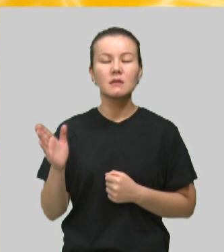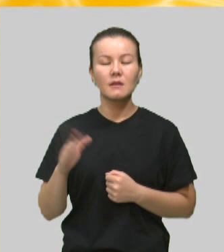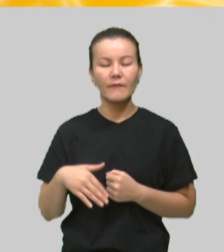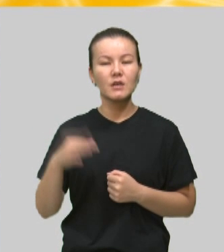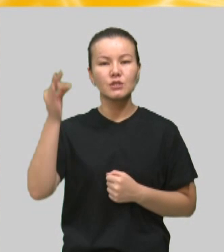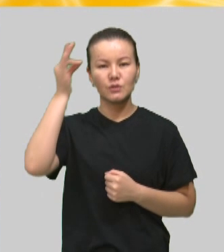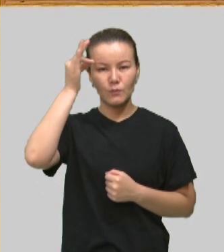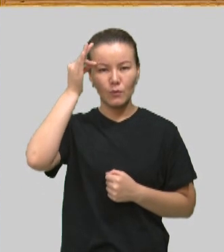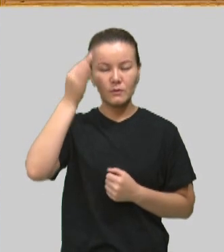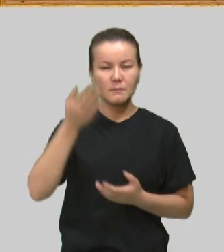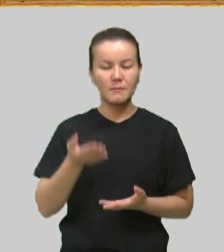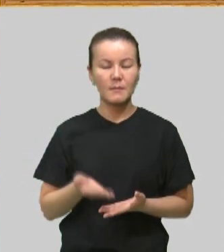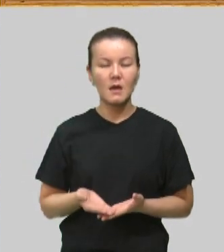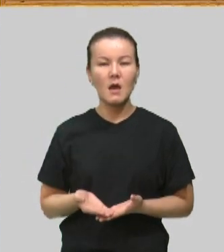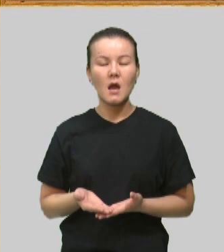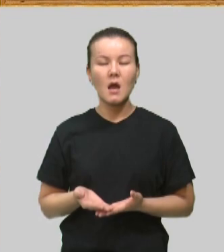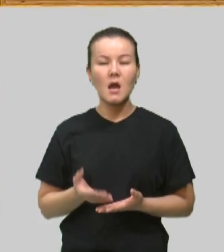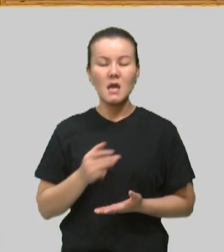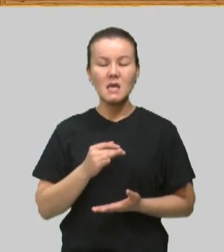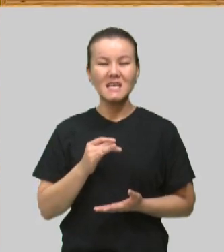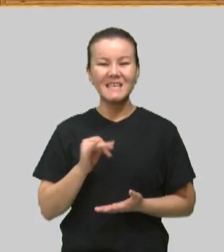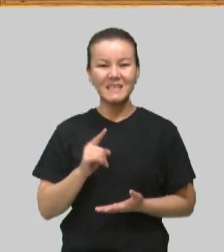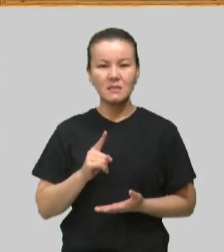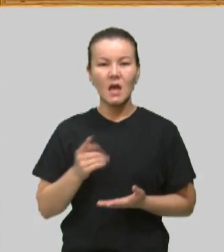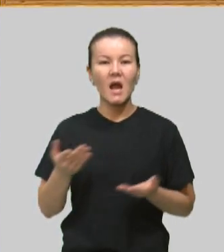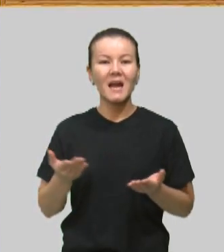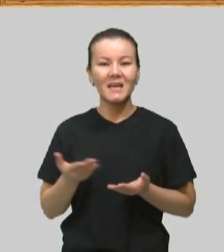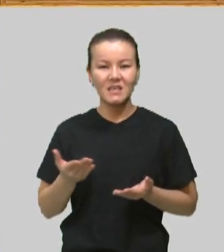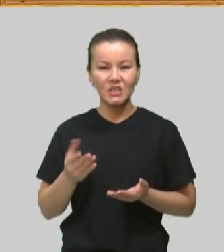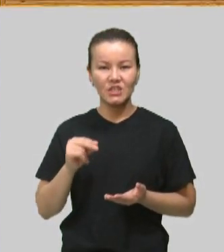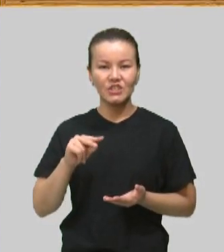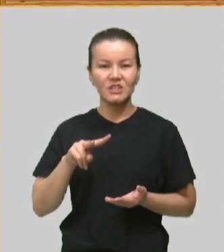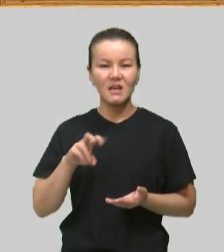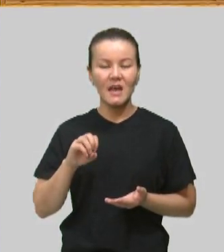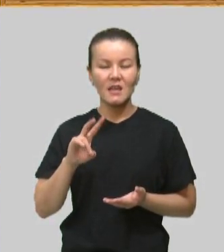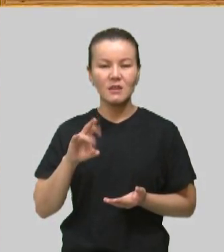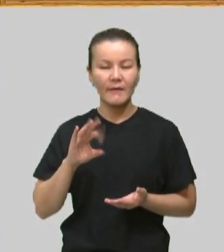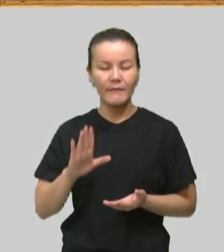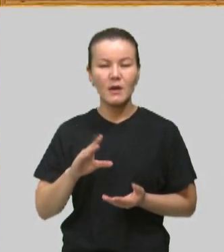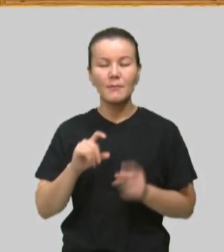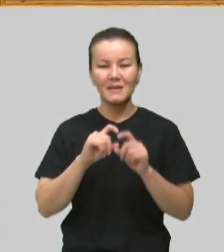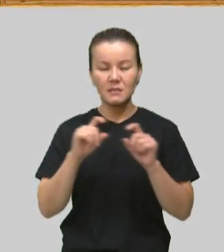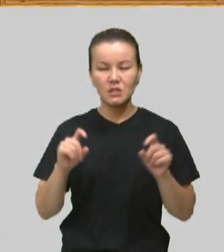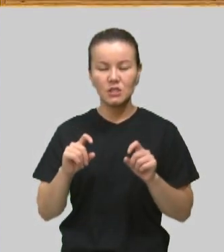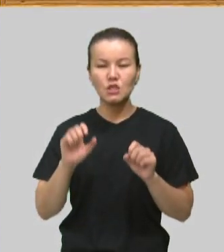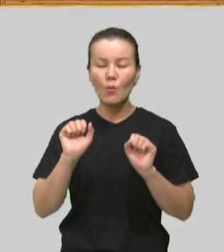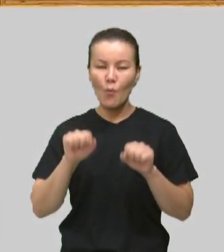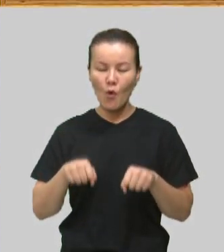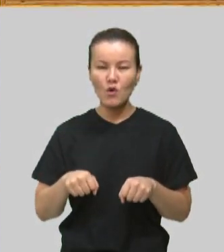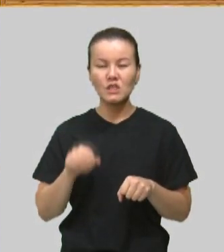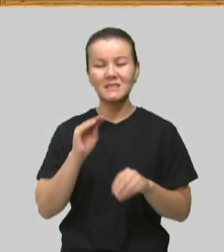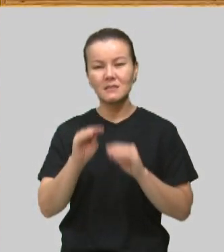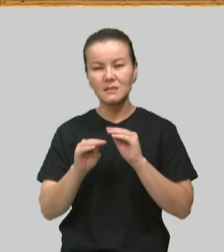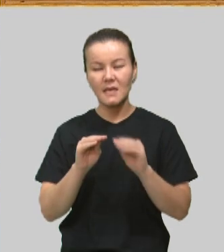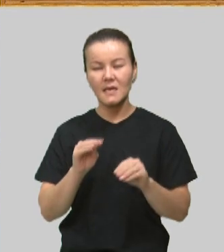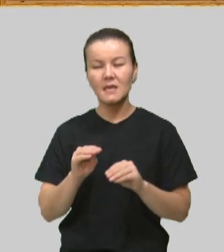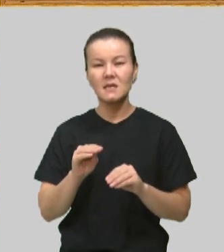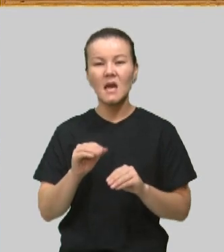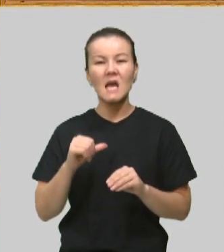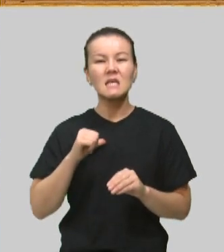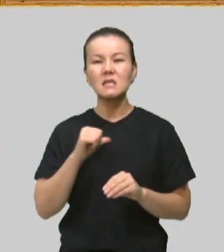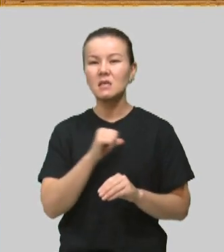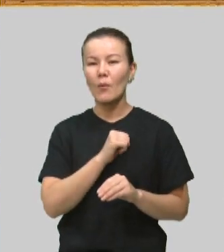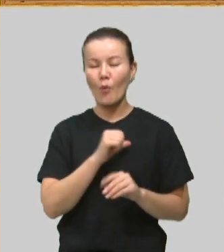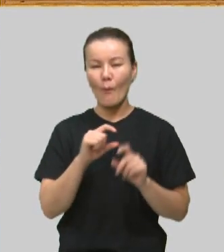Давайте вспомним, из каких членов предложения может состоять